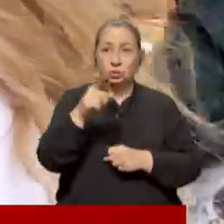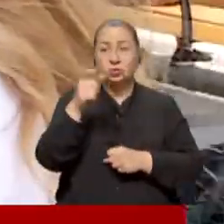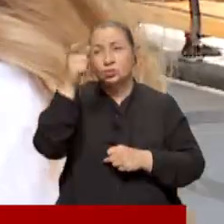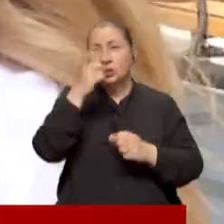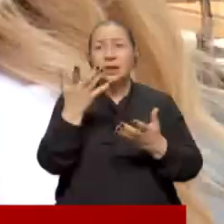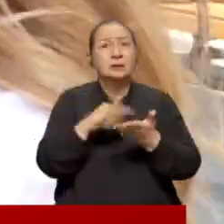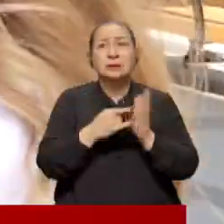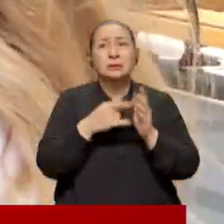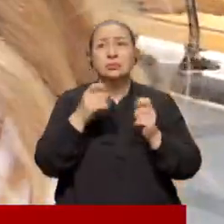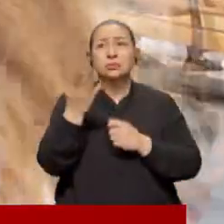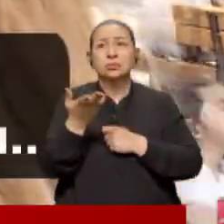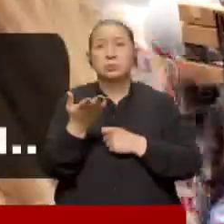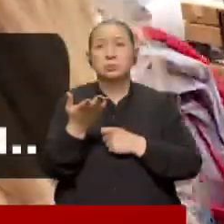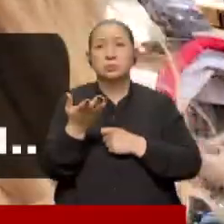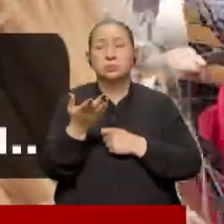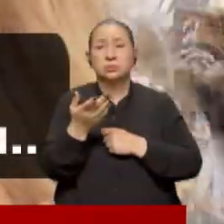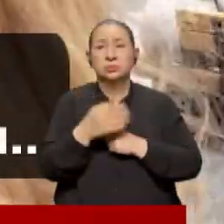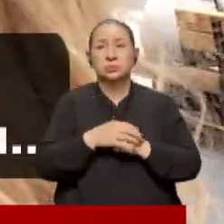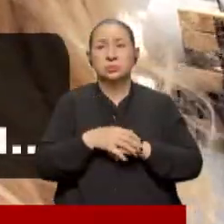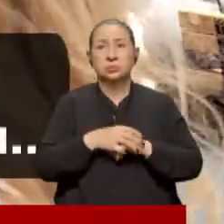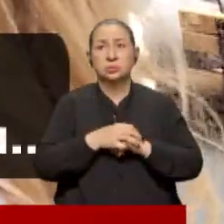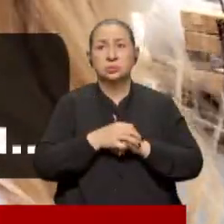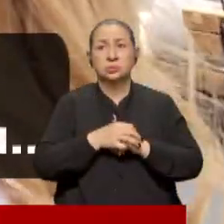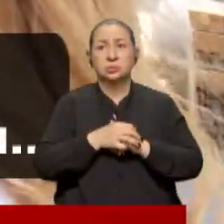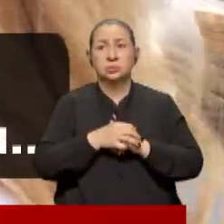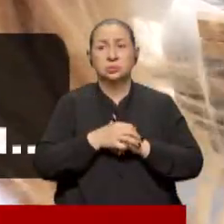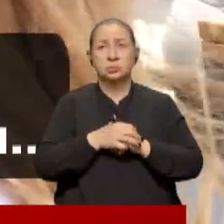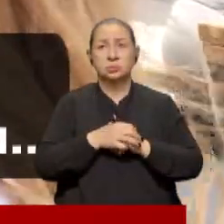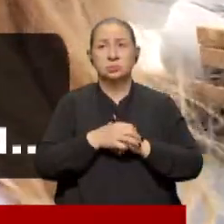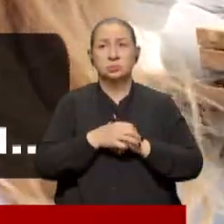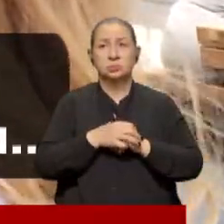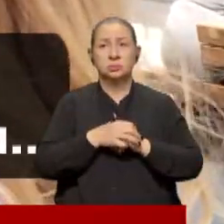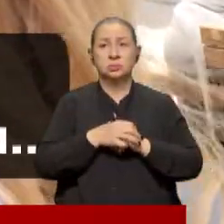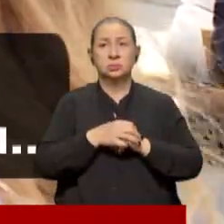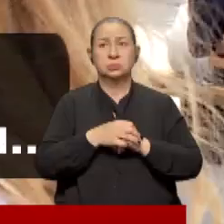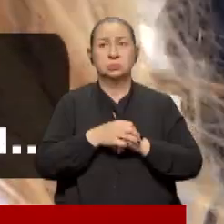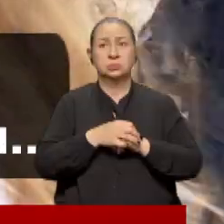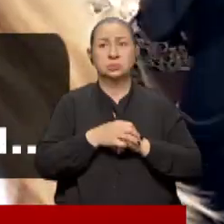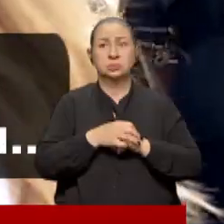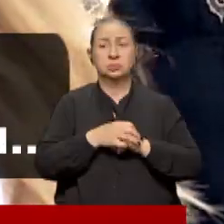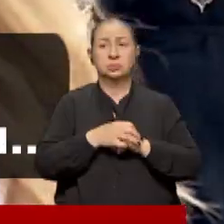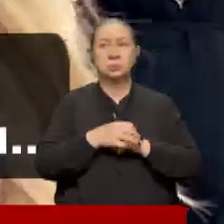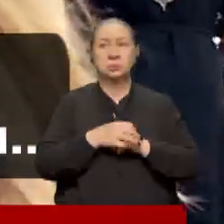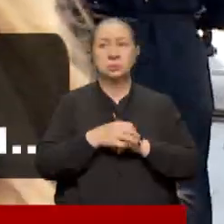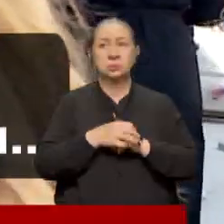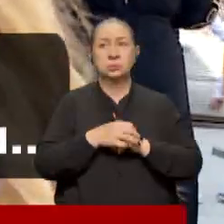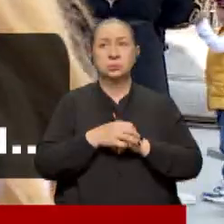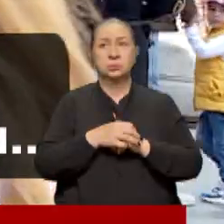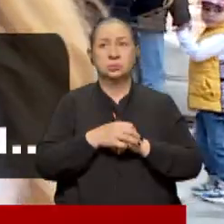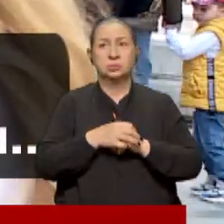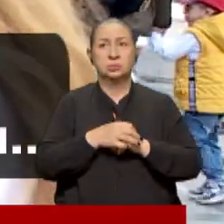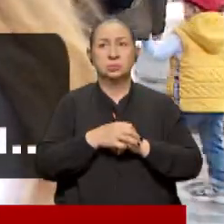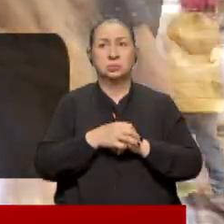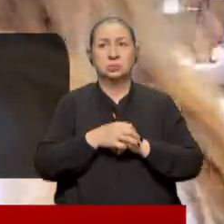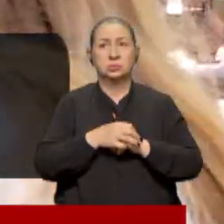Türkiye'de nasıl geçiminizi sağlıyorsunuz? Tekstil, inşaat, bekçilik, oto yıkama, halı yıkama, öyle işler. Benim hiçbir zaman çalışma